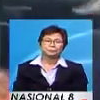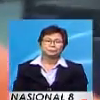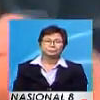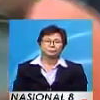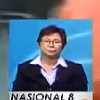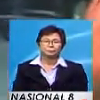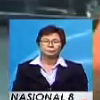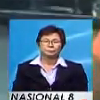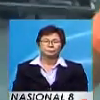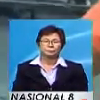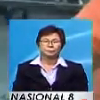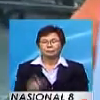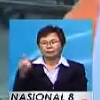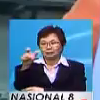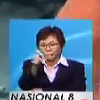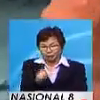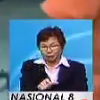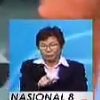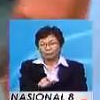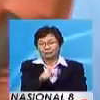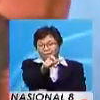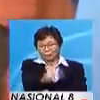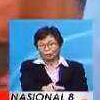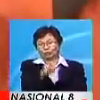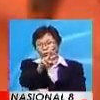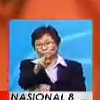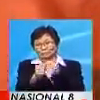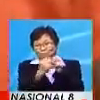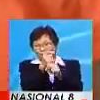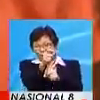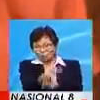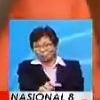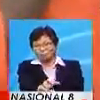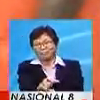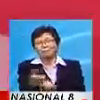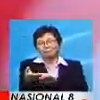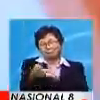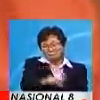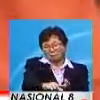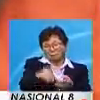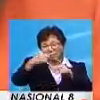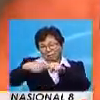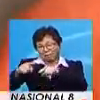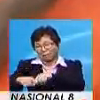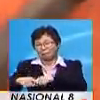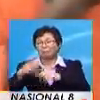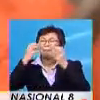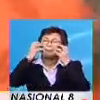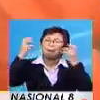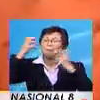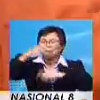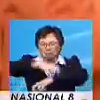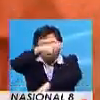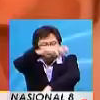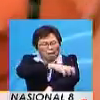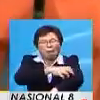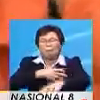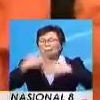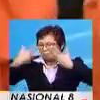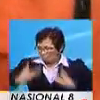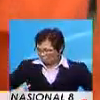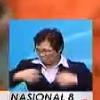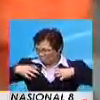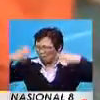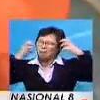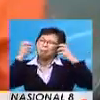depan mangsa nursyahirah Ishak 21 tahun ditemui mati dengan pelbagai kesan lebam Teruk pada muka dan seluruh